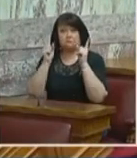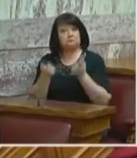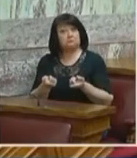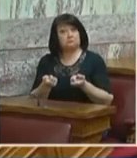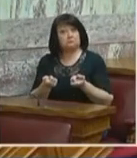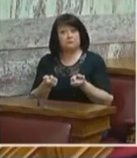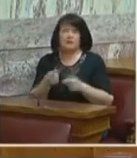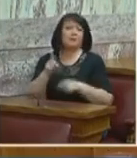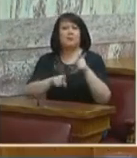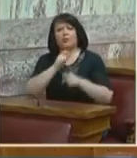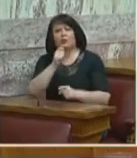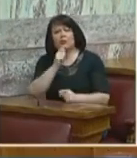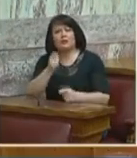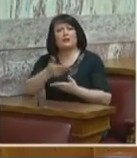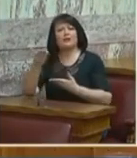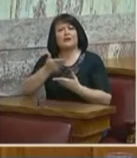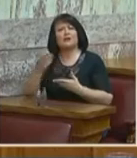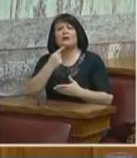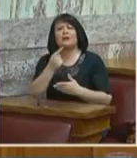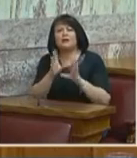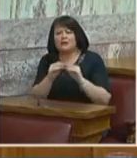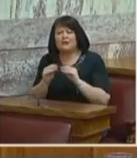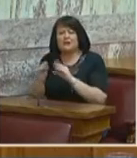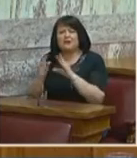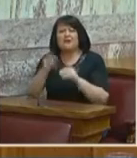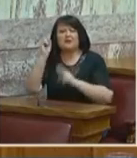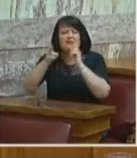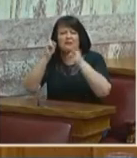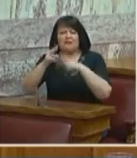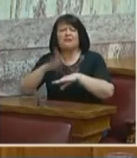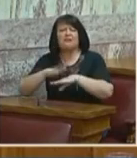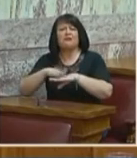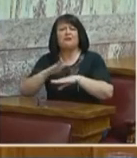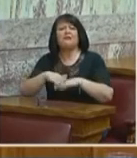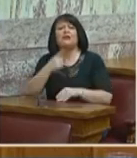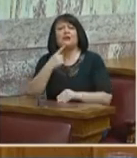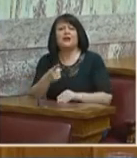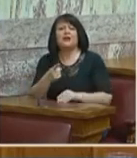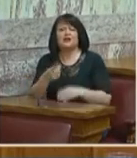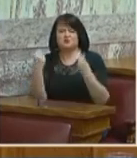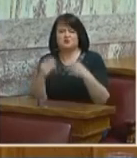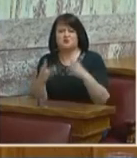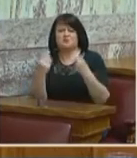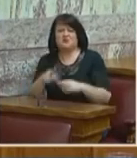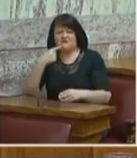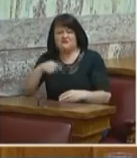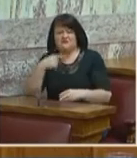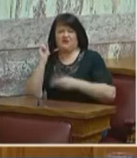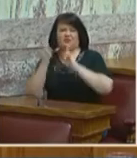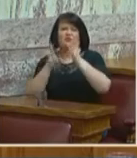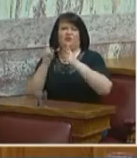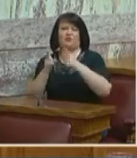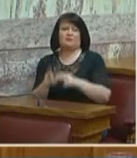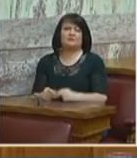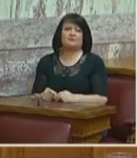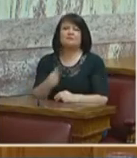του τύπου και από κύκλους οι οποίοι επιμένουν να κατασκευάζουν ενόχους και να επιμένουν στην άθλια πρακτική της πύλωσης. Περιορίζομαι μόνο σε